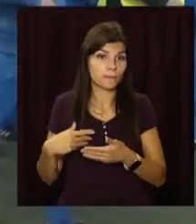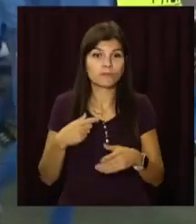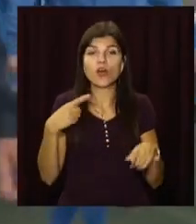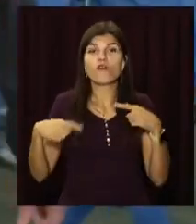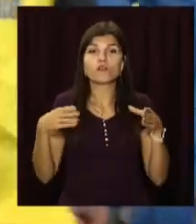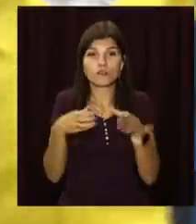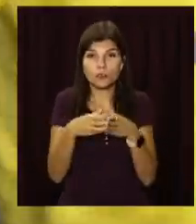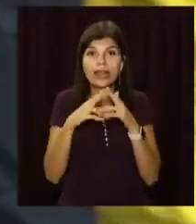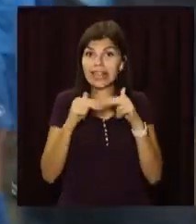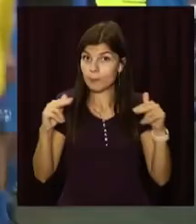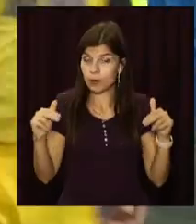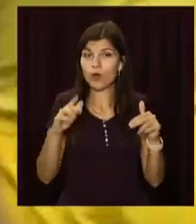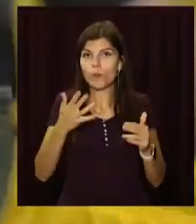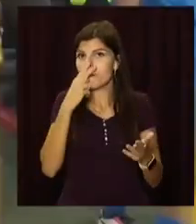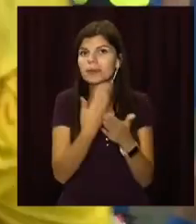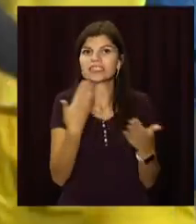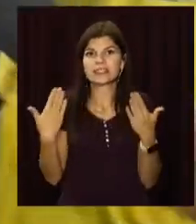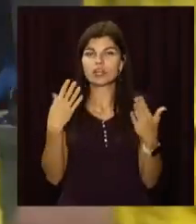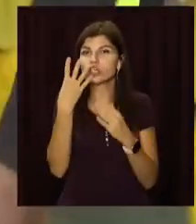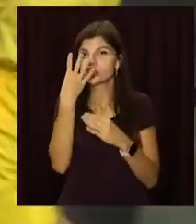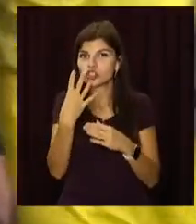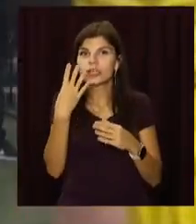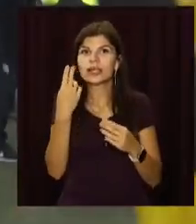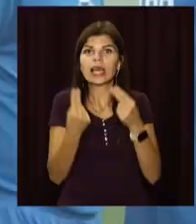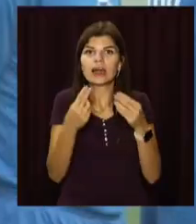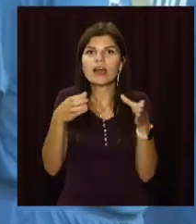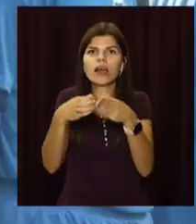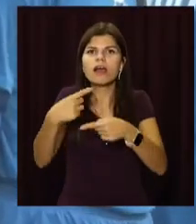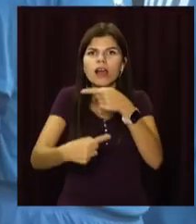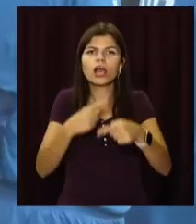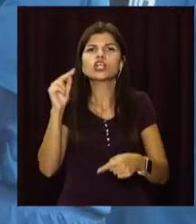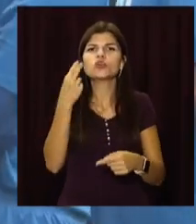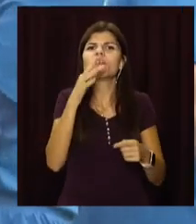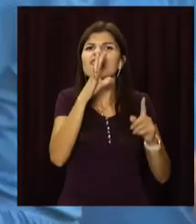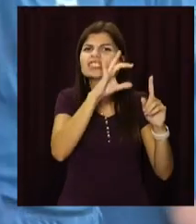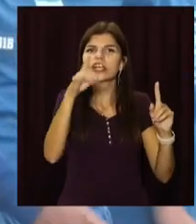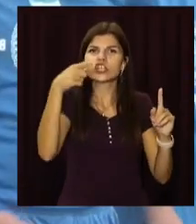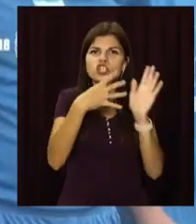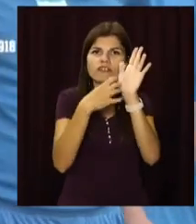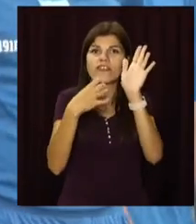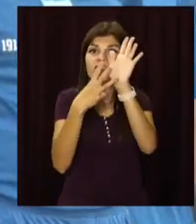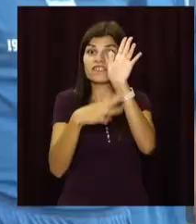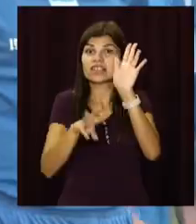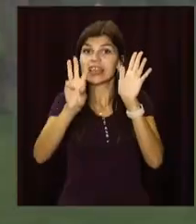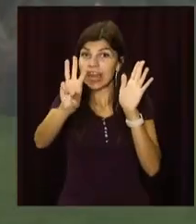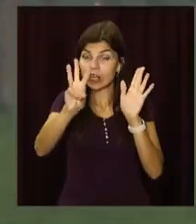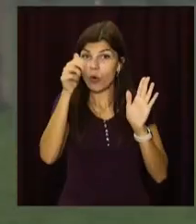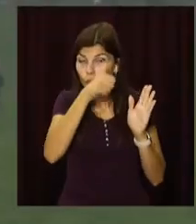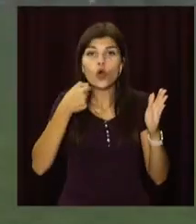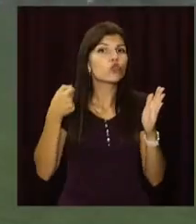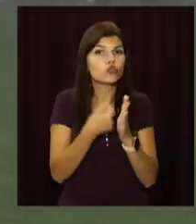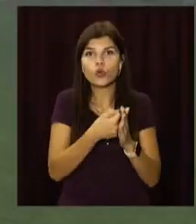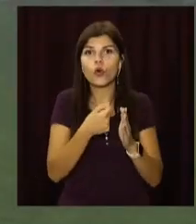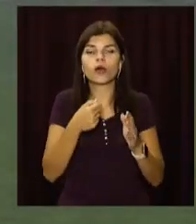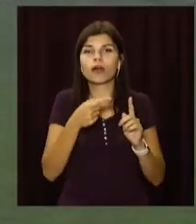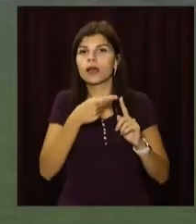Футбольний клуб «Дніпро» представлятимуть одразу гравці 4 поколінь. Від чемпіонів Радянського Союзу 1983 року до